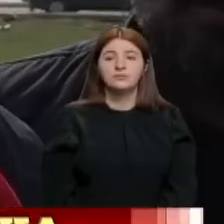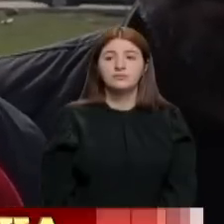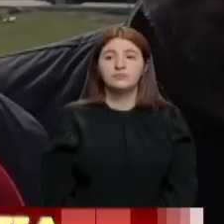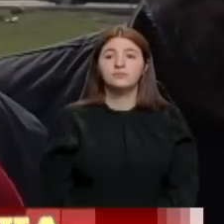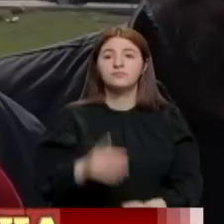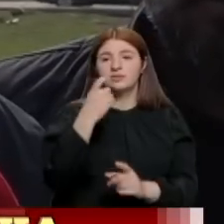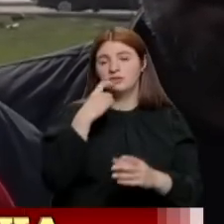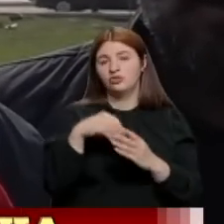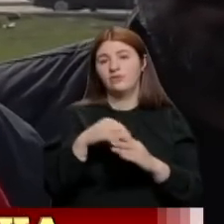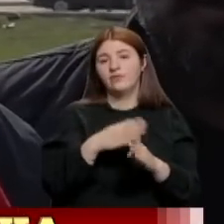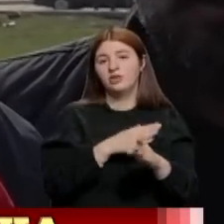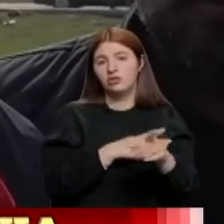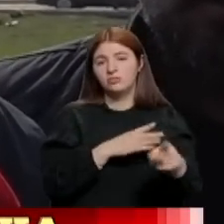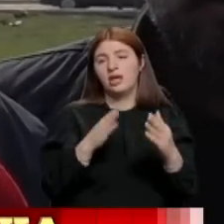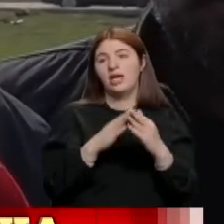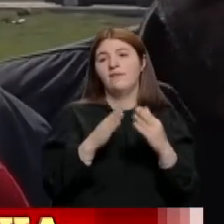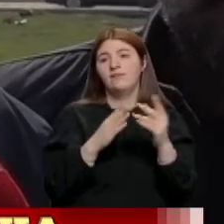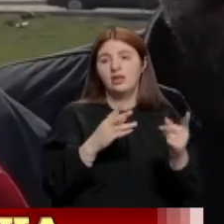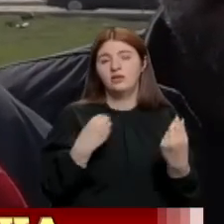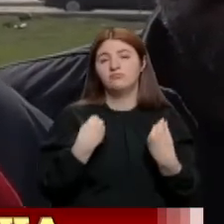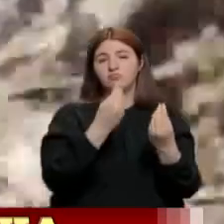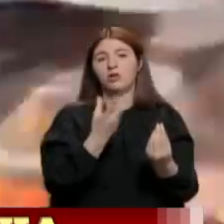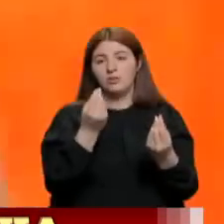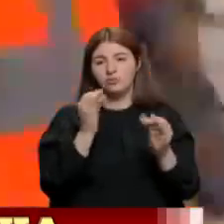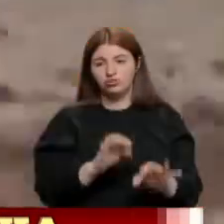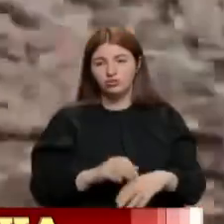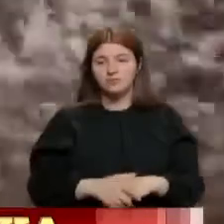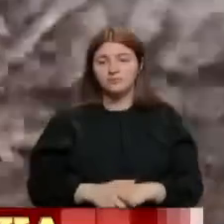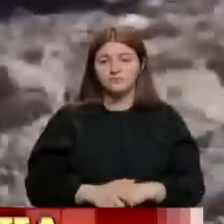Bir yıl içerisinde vatandaşlarımıza konutlarını teslim ediyor olacağız.